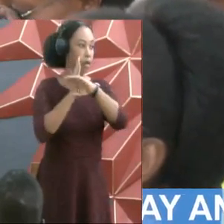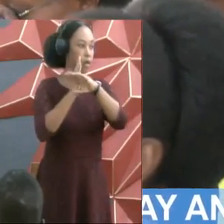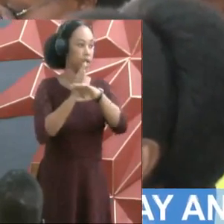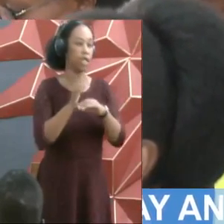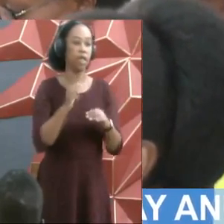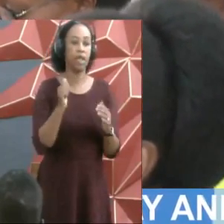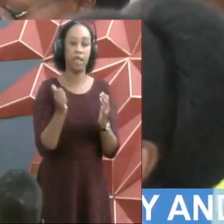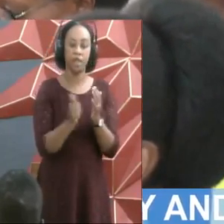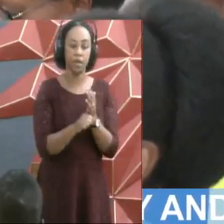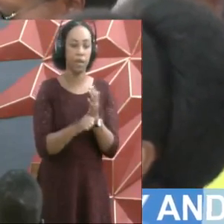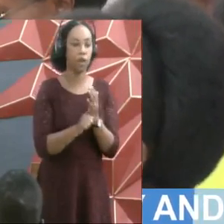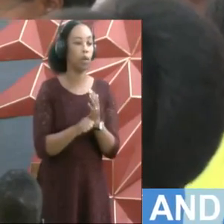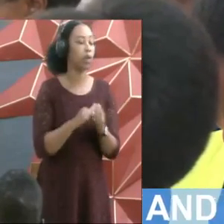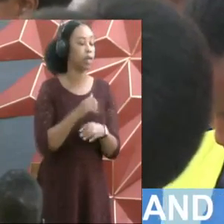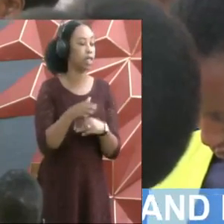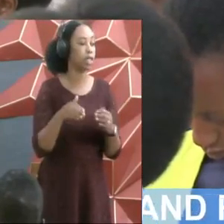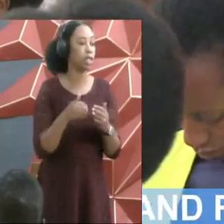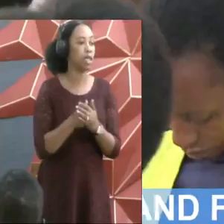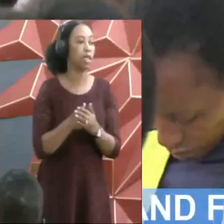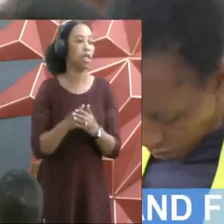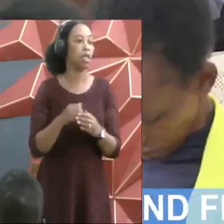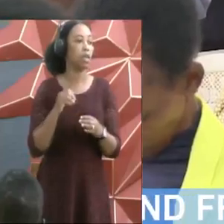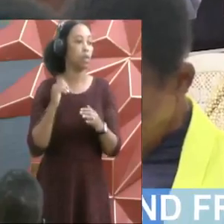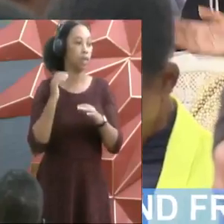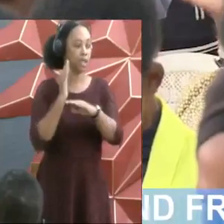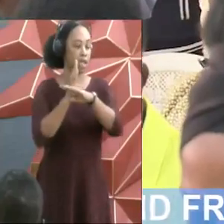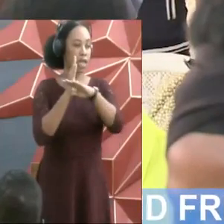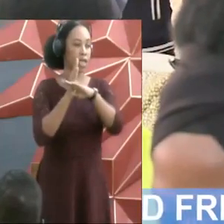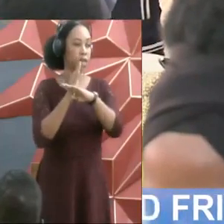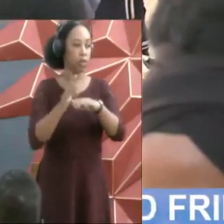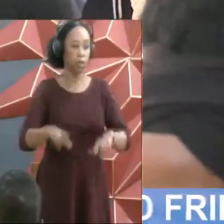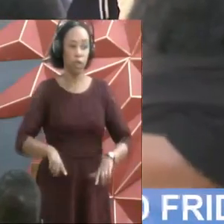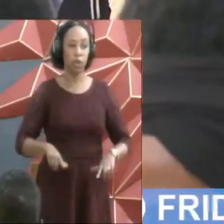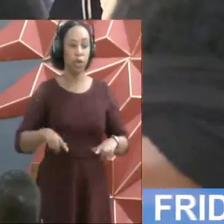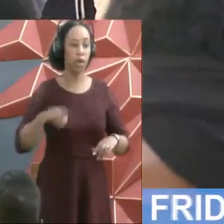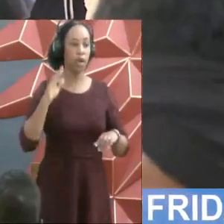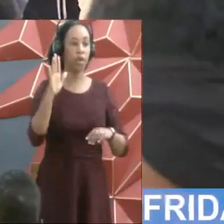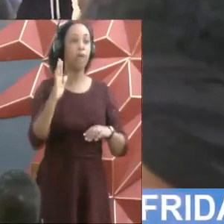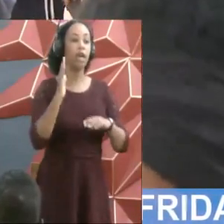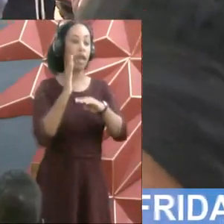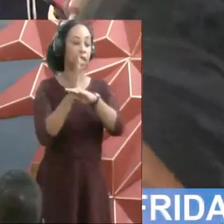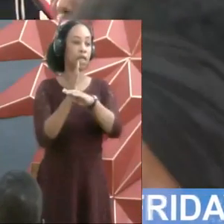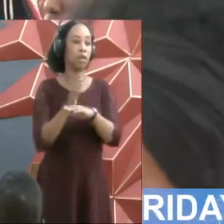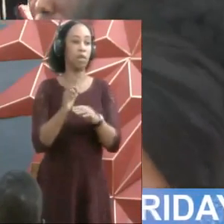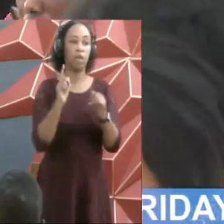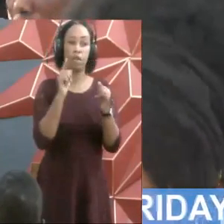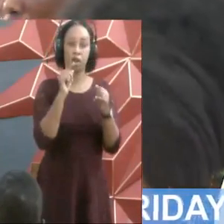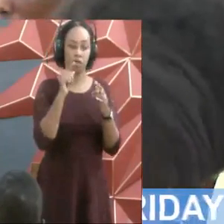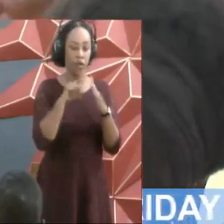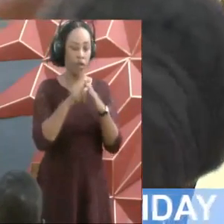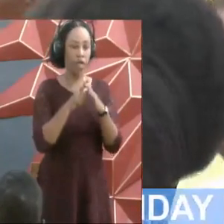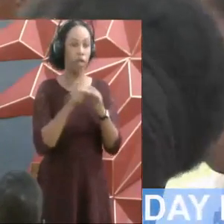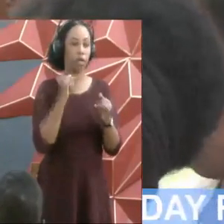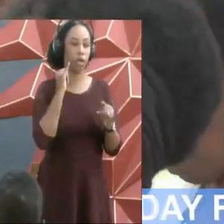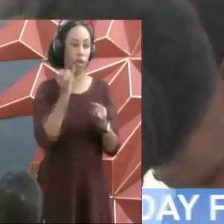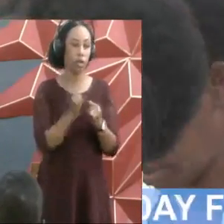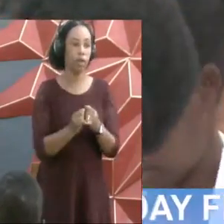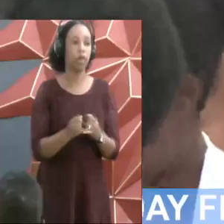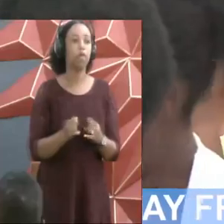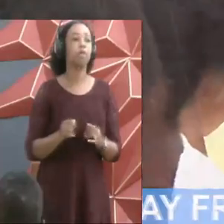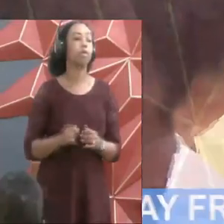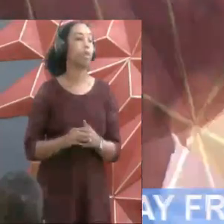âme. L'Éternel gardera ton départ et ton arrivée dès maintenant et à jamais.